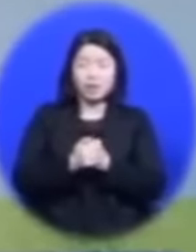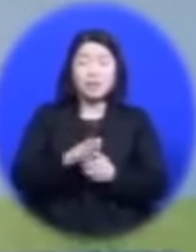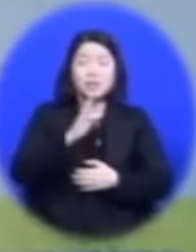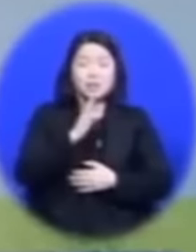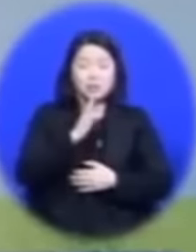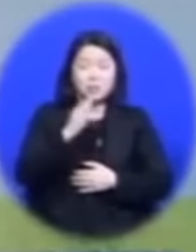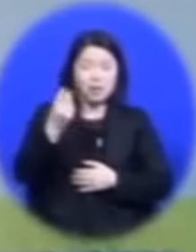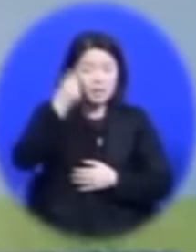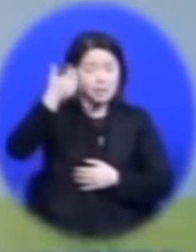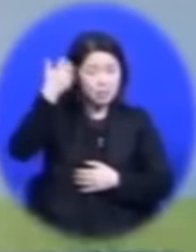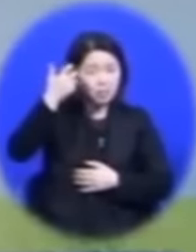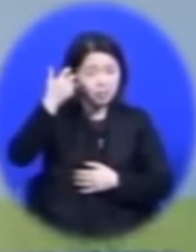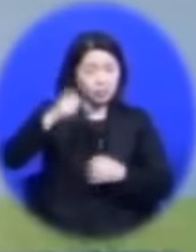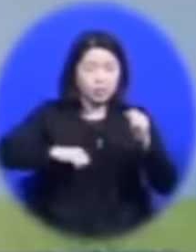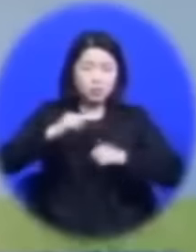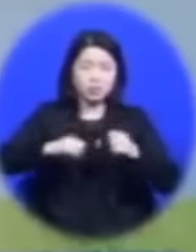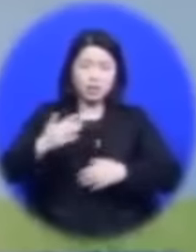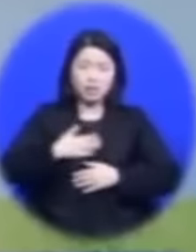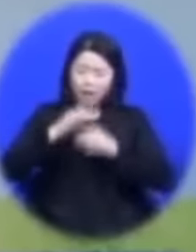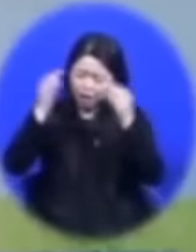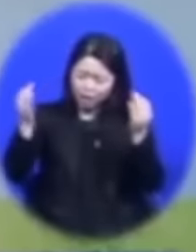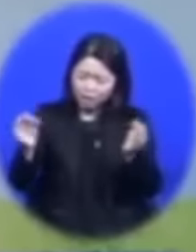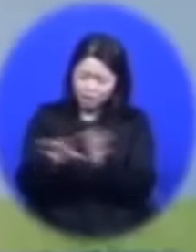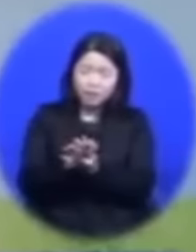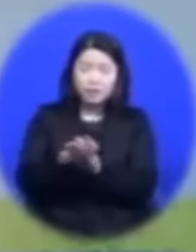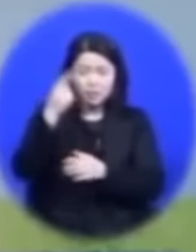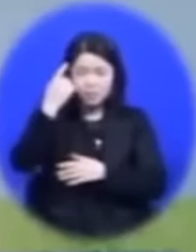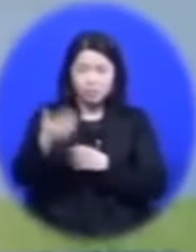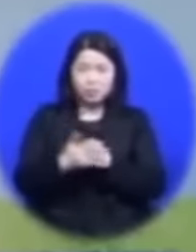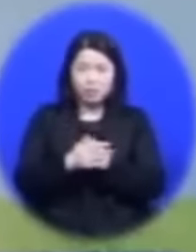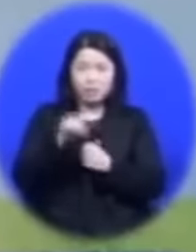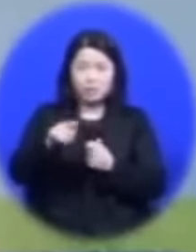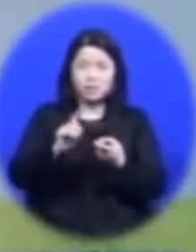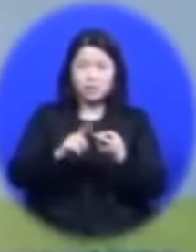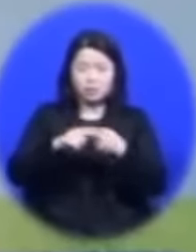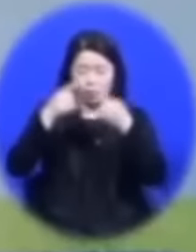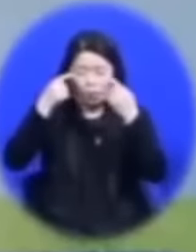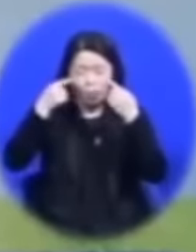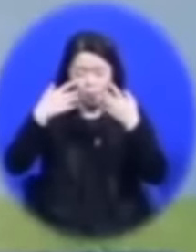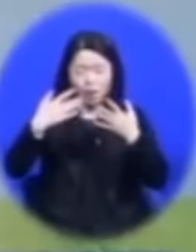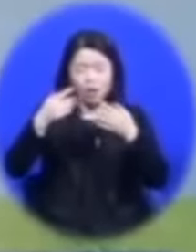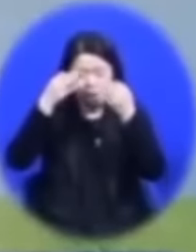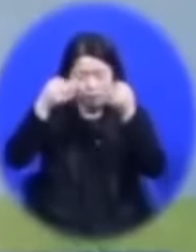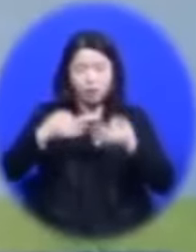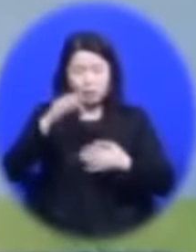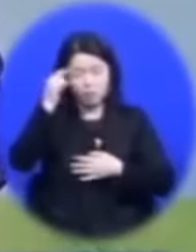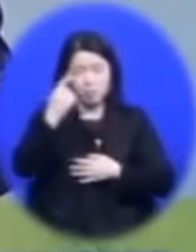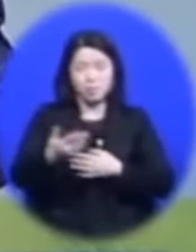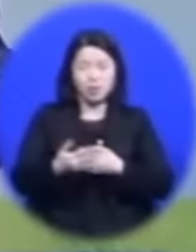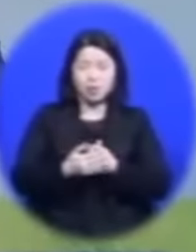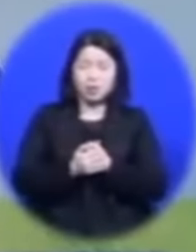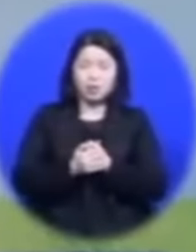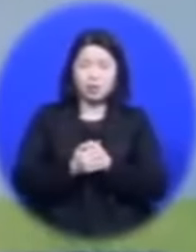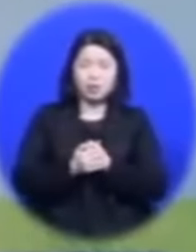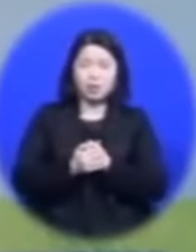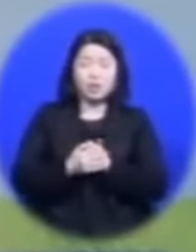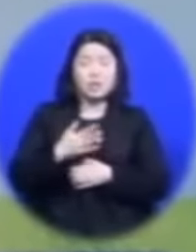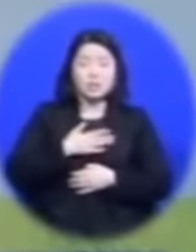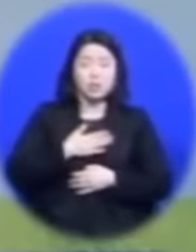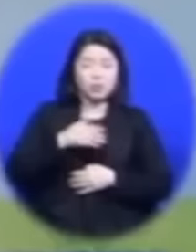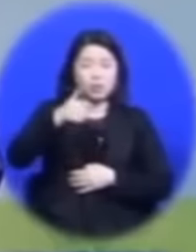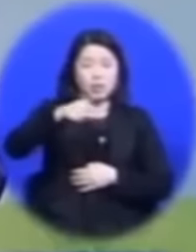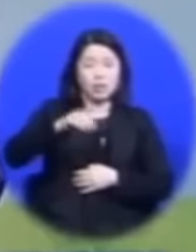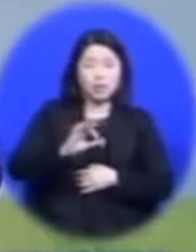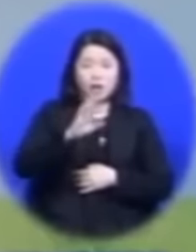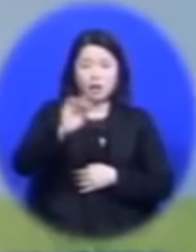정말 성령의 역사가 내게서 다 사라진 건가? 그걸 확인하라는 것. 저는 저 강북